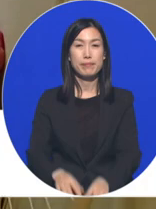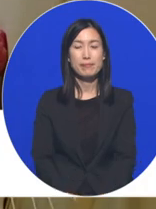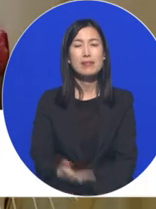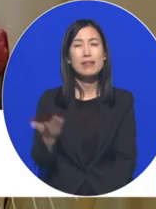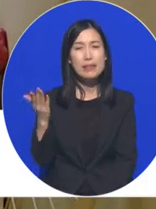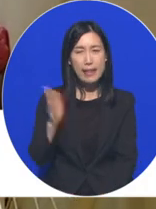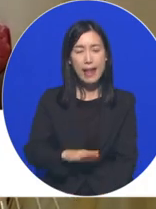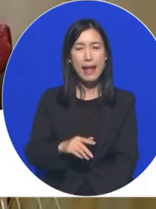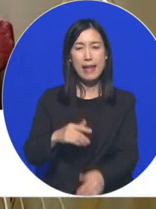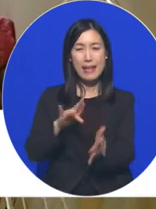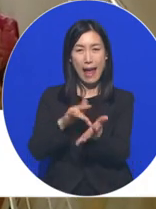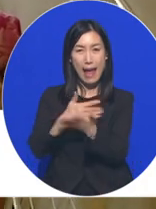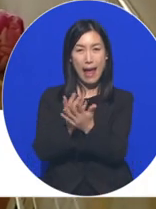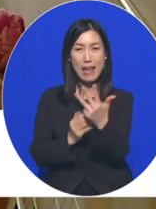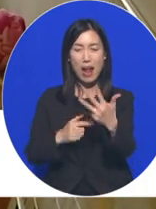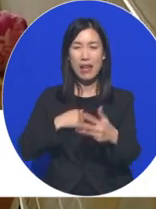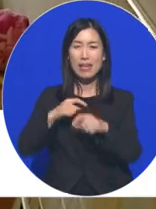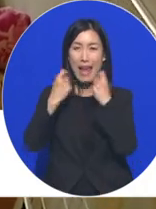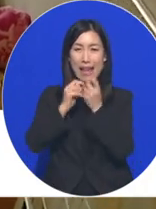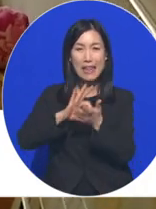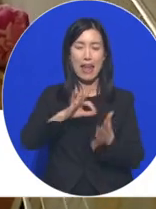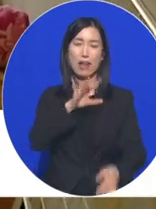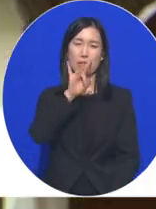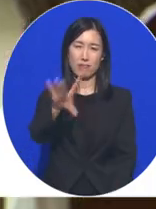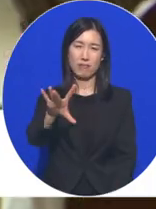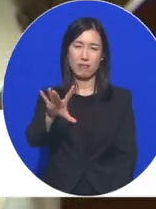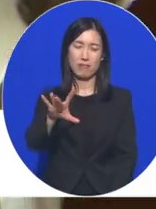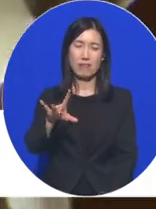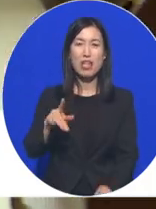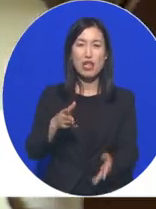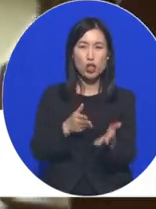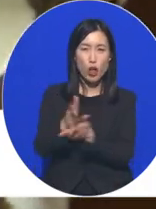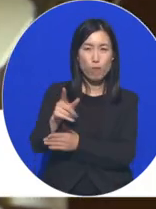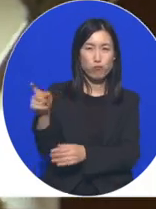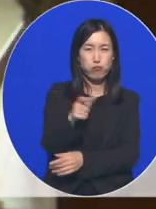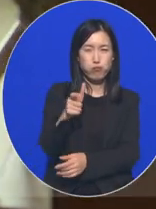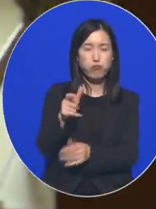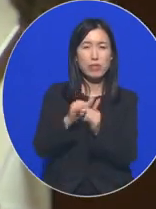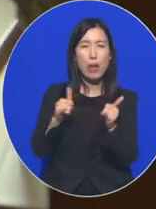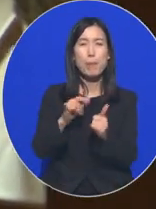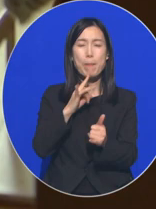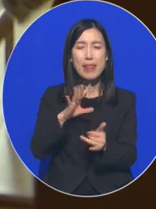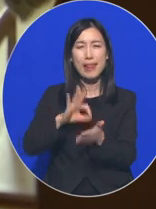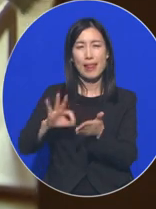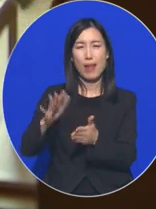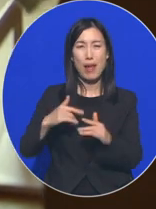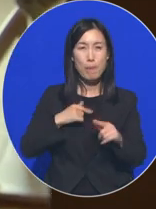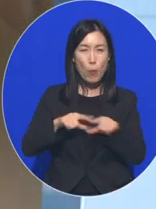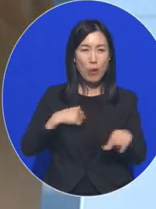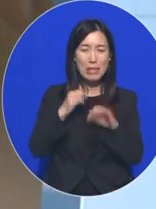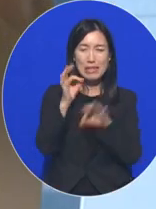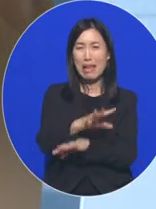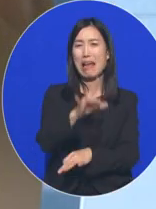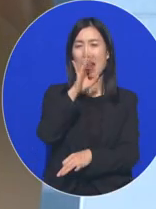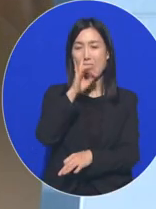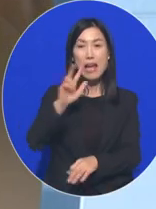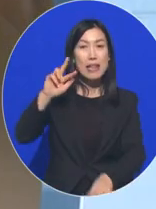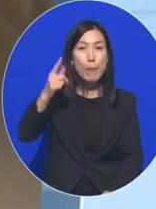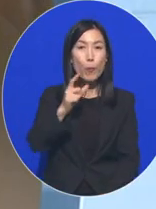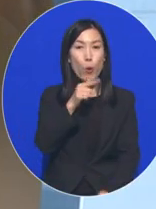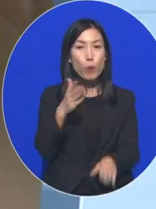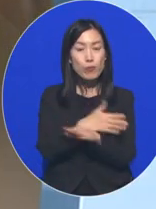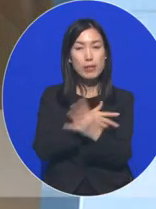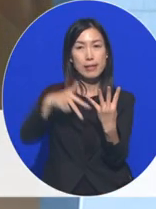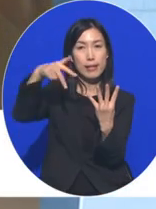다만 여덟 종 모두 전문 방역업자 사용 제품으로 가정에서는 활용할 수 없습니다 정부는 다음 주 월요일부터